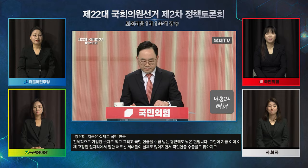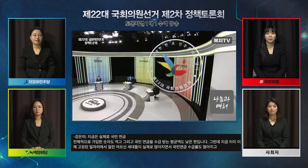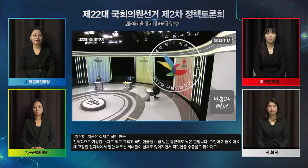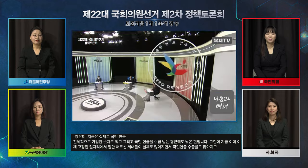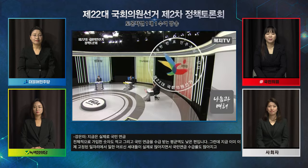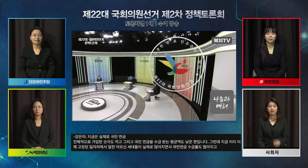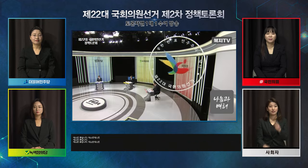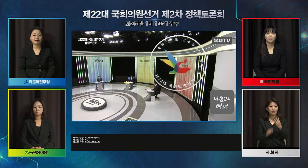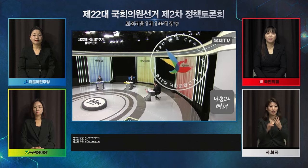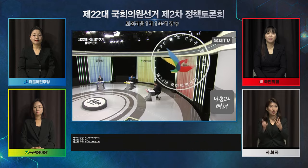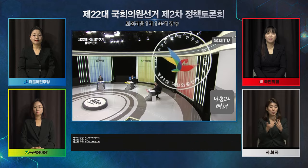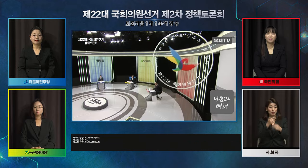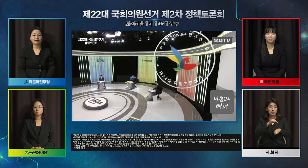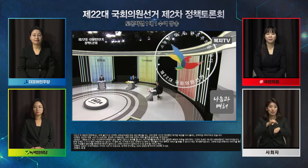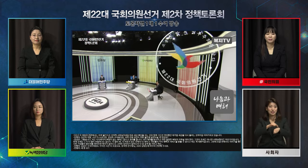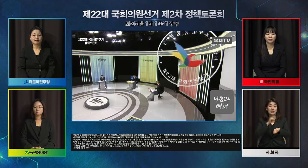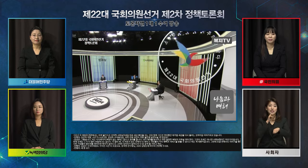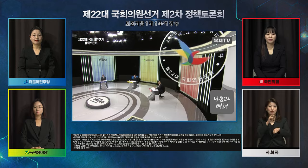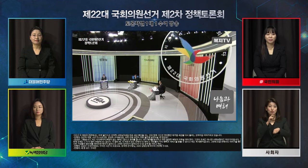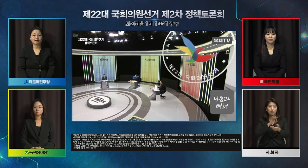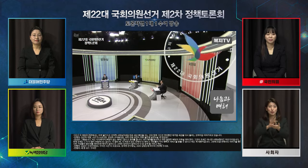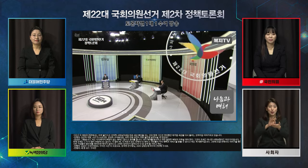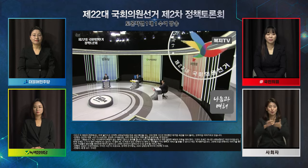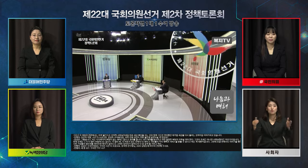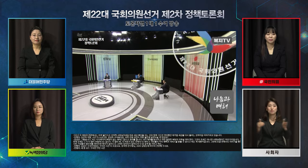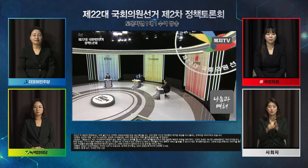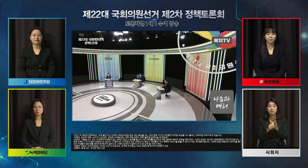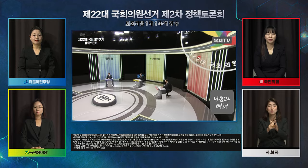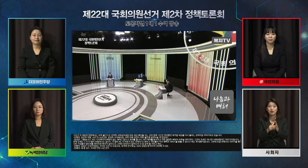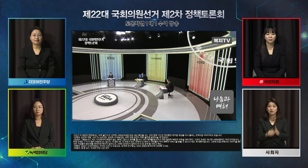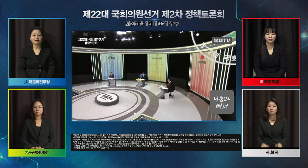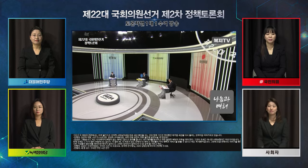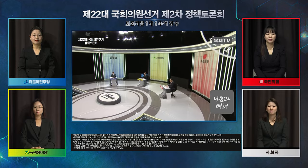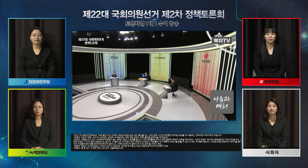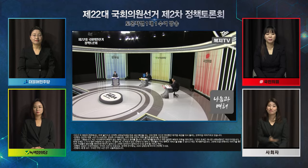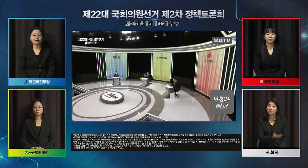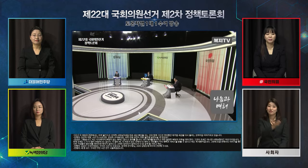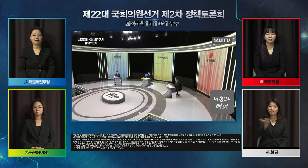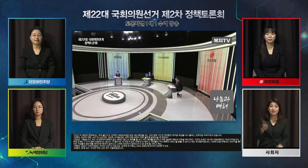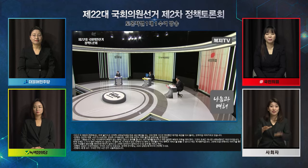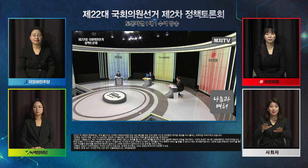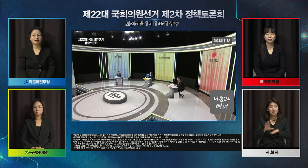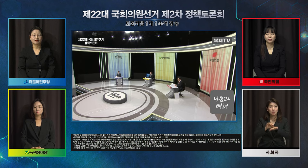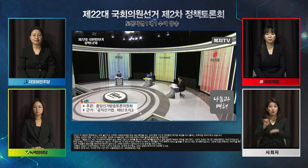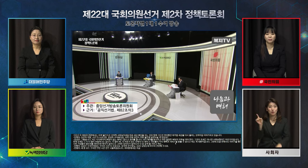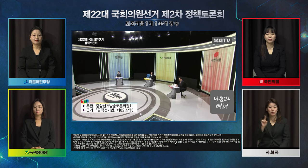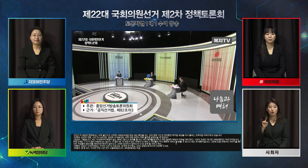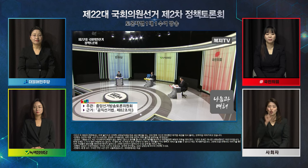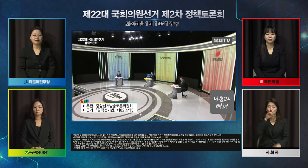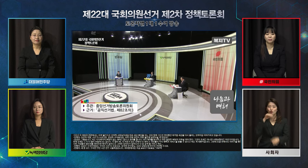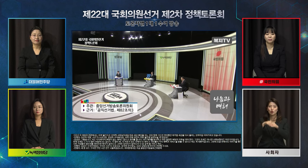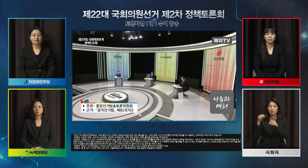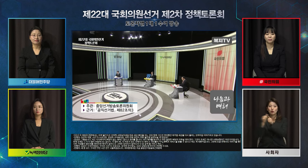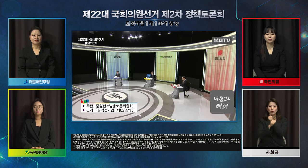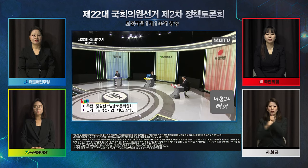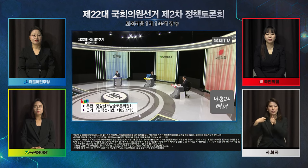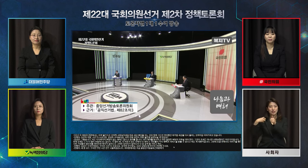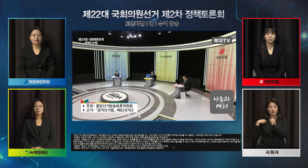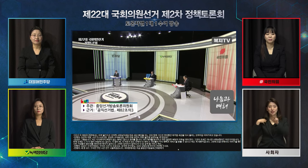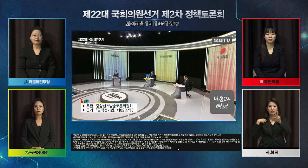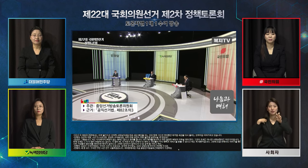네, 세 분 모두 주어진 발언 시간 전부 사용하셨습니다. 여러분께서는 지금 중앙선거방송토론연회가 주관하는